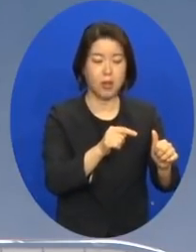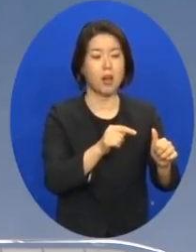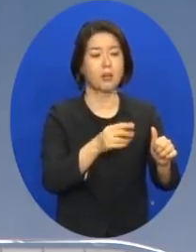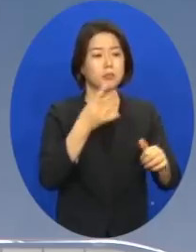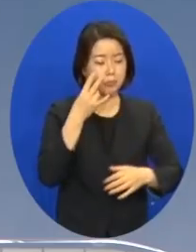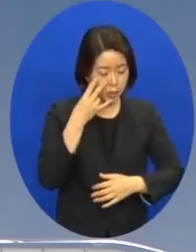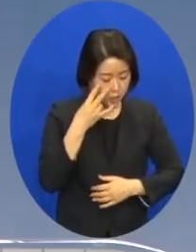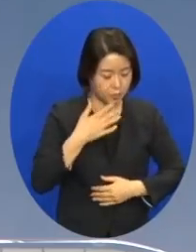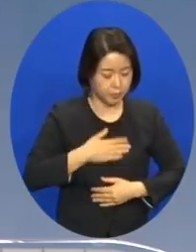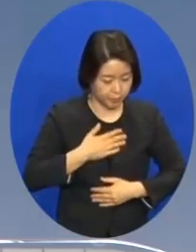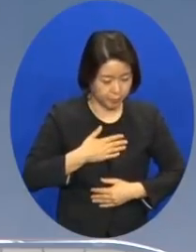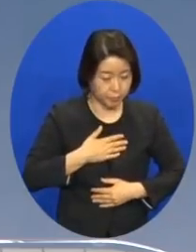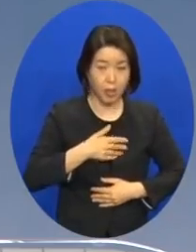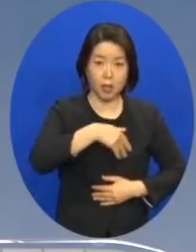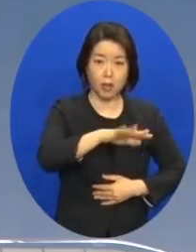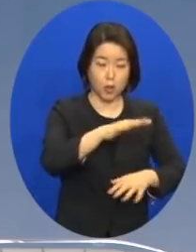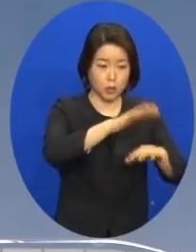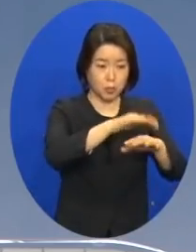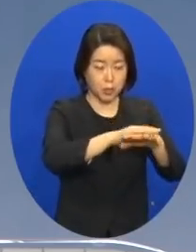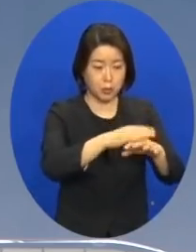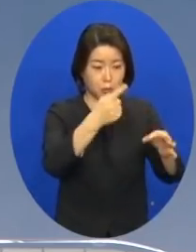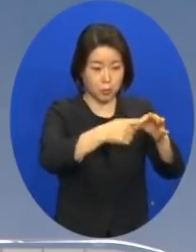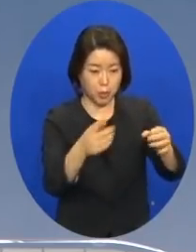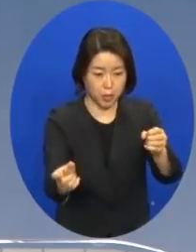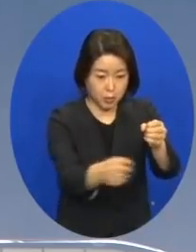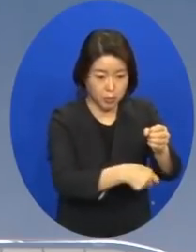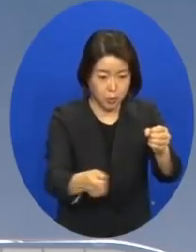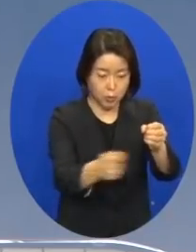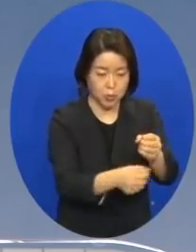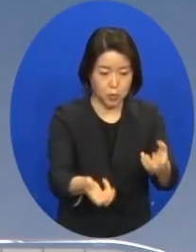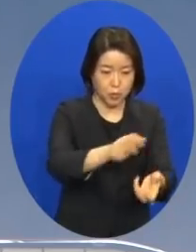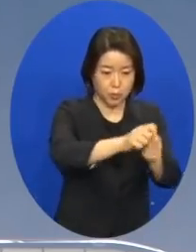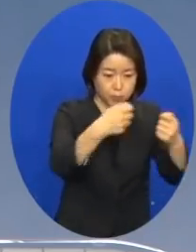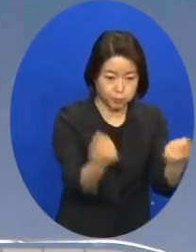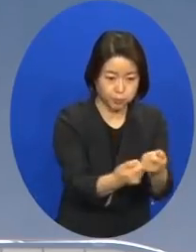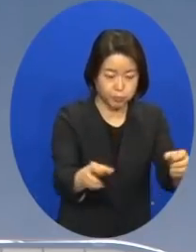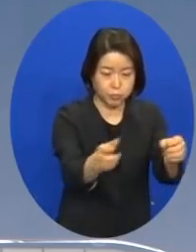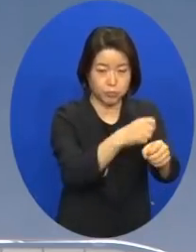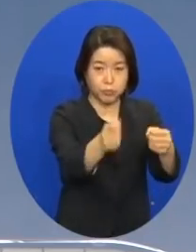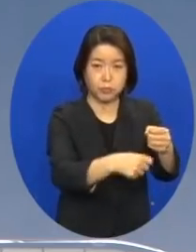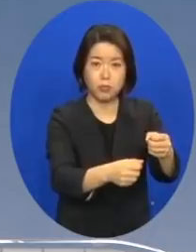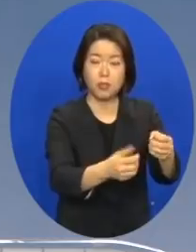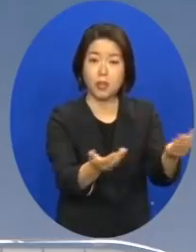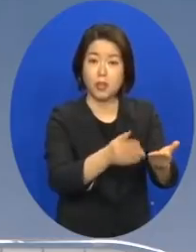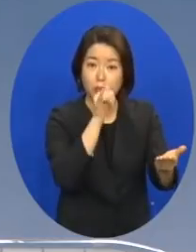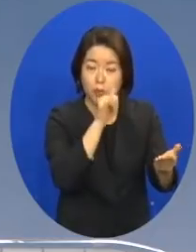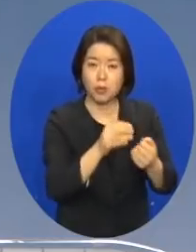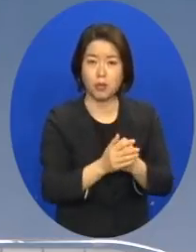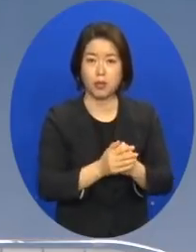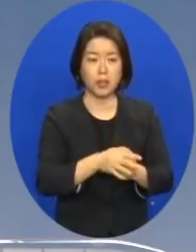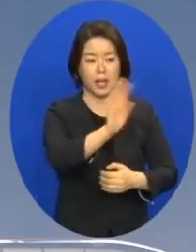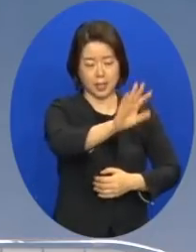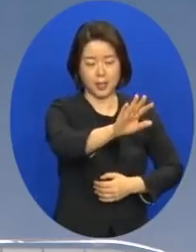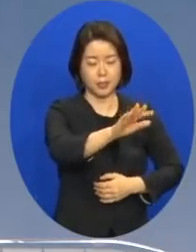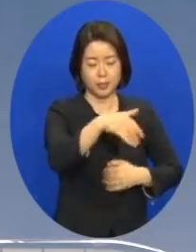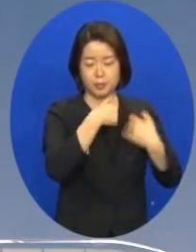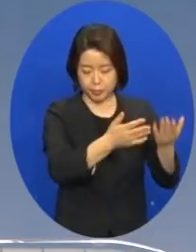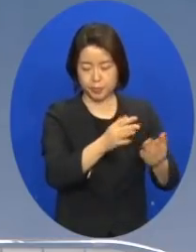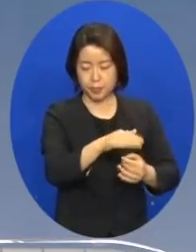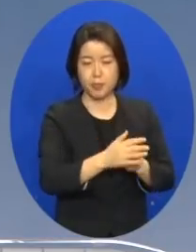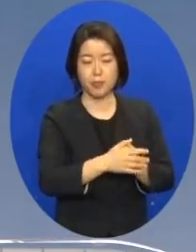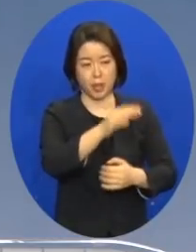알겠습니다. 그리고 나가서 그 밭에서 보리를 베고 묶기 시작하는 거예요. 그랬더니 아버지가, 아이, 됐다,